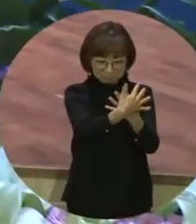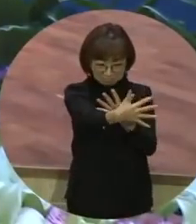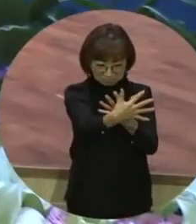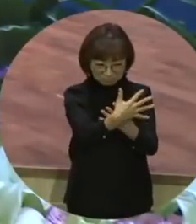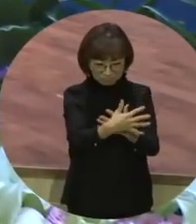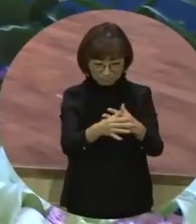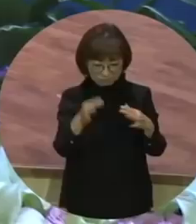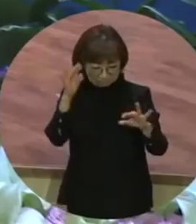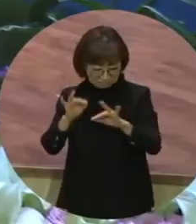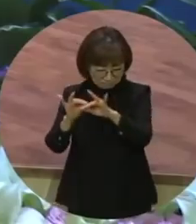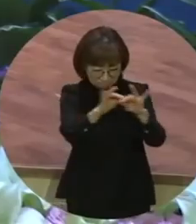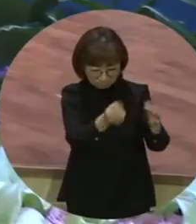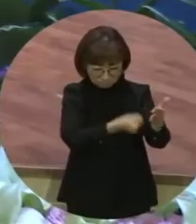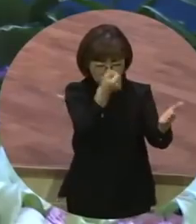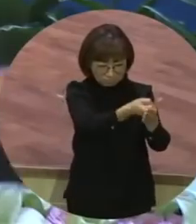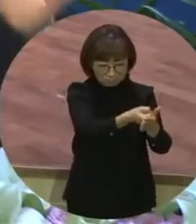목사냐?